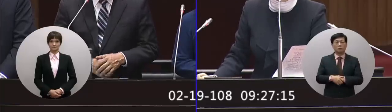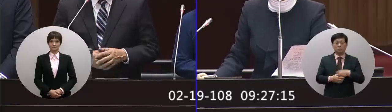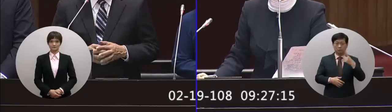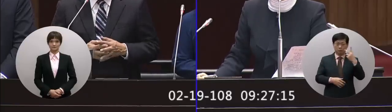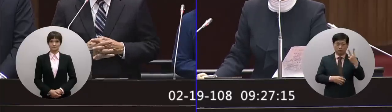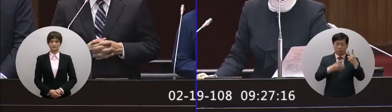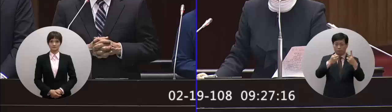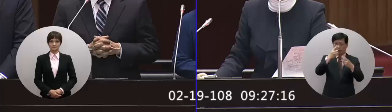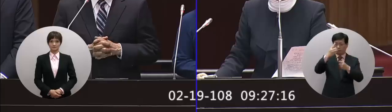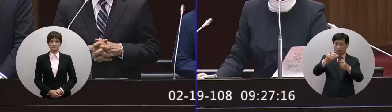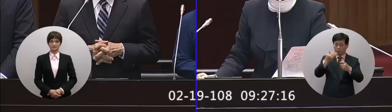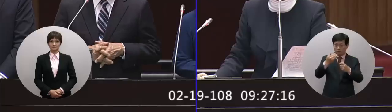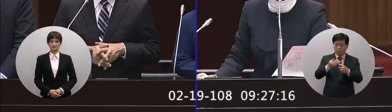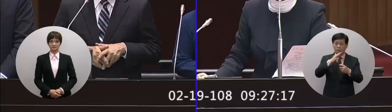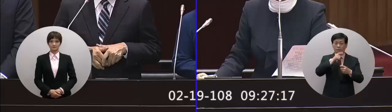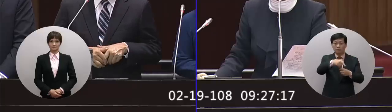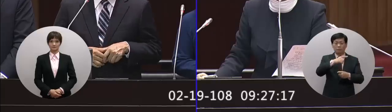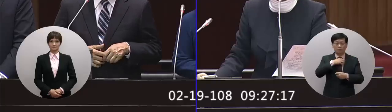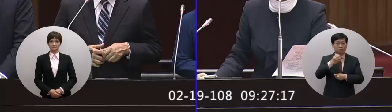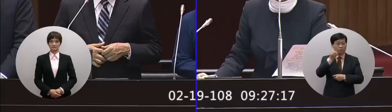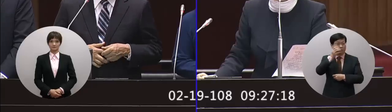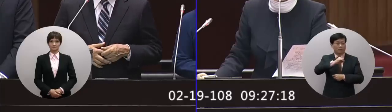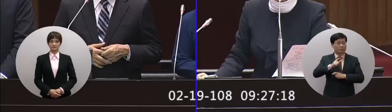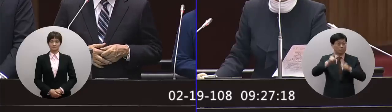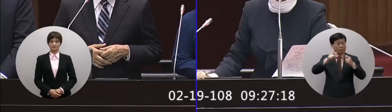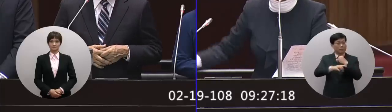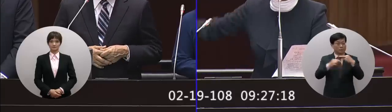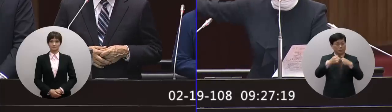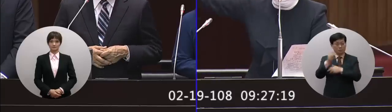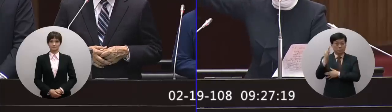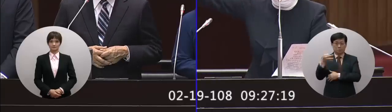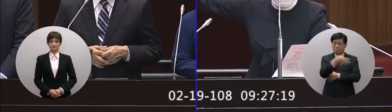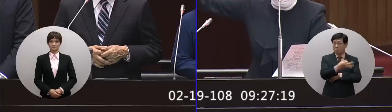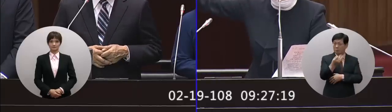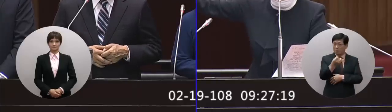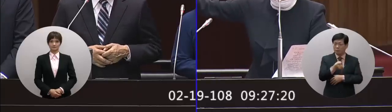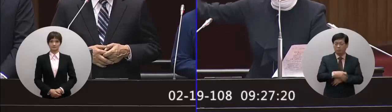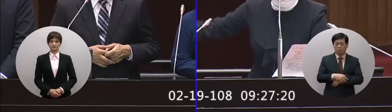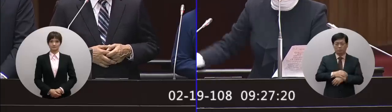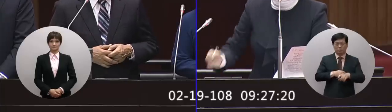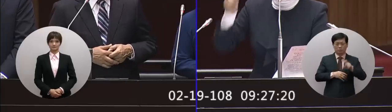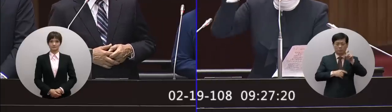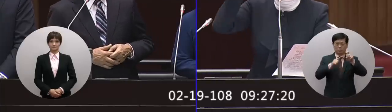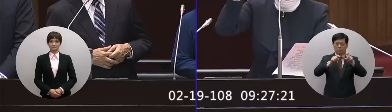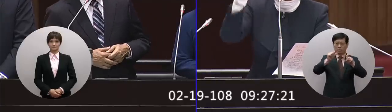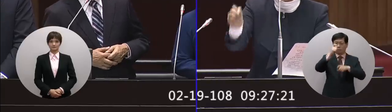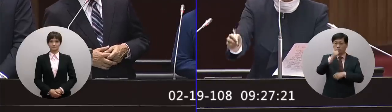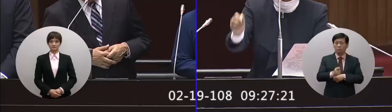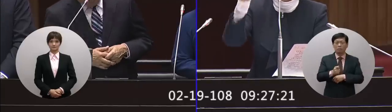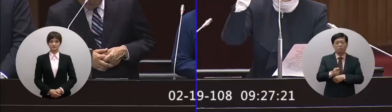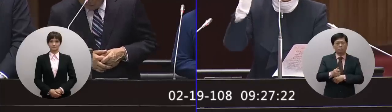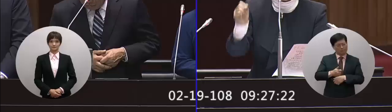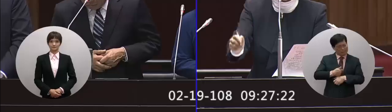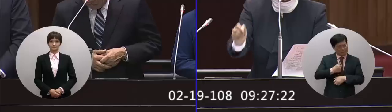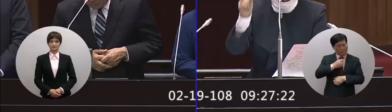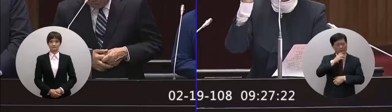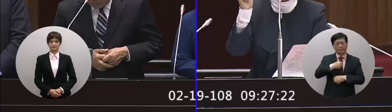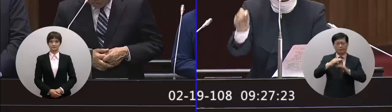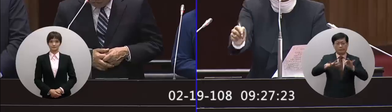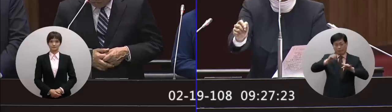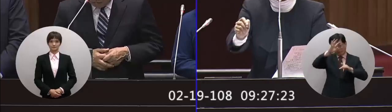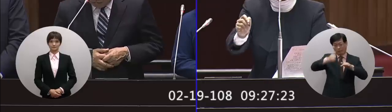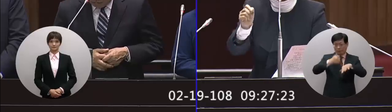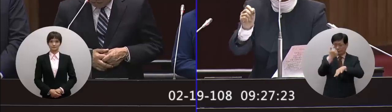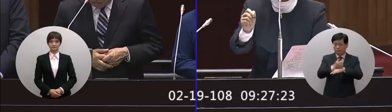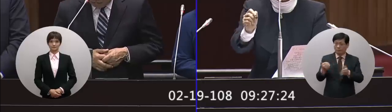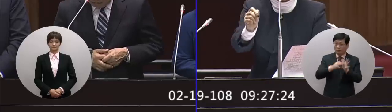那么2019年的花东基金国库补了多少？ 10.5亿，这个是创下民进党